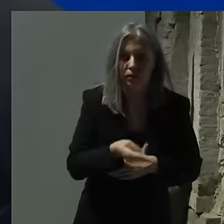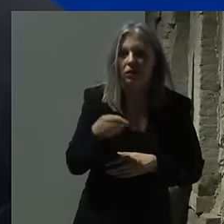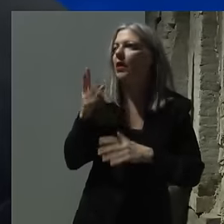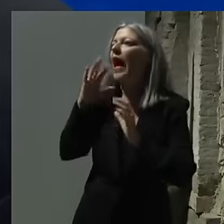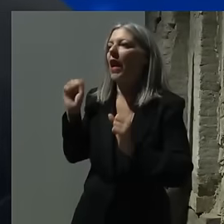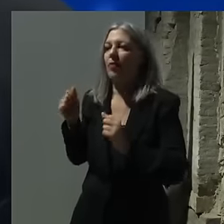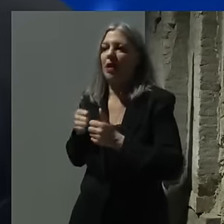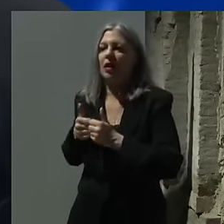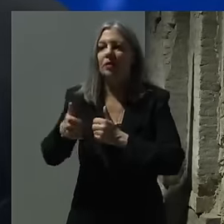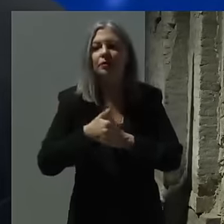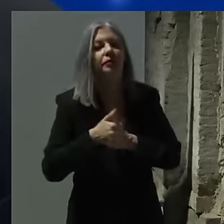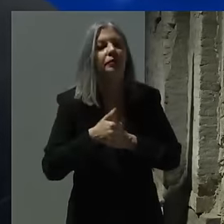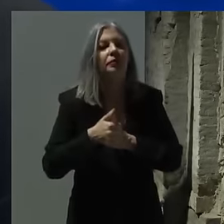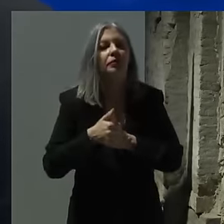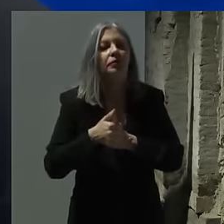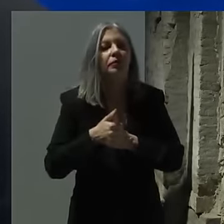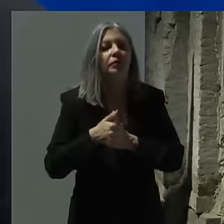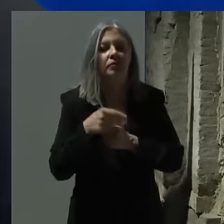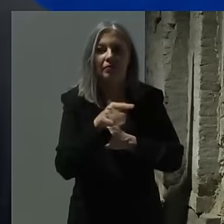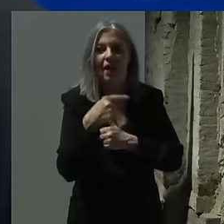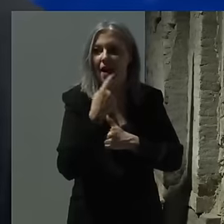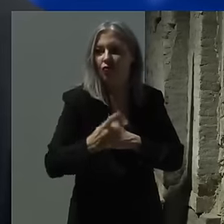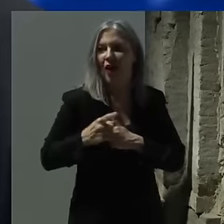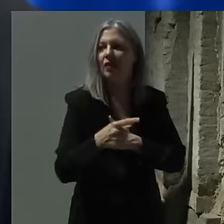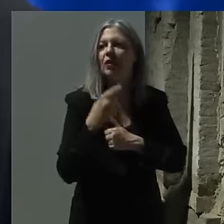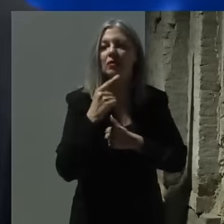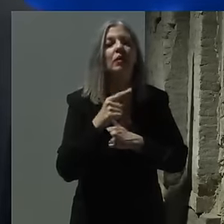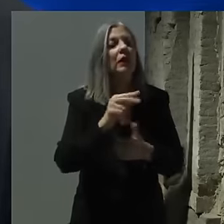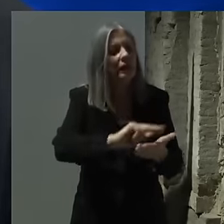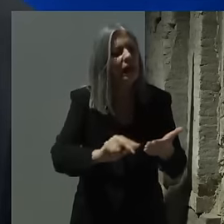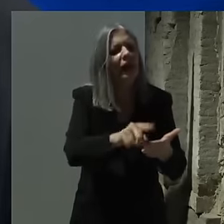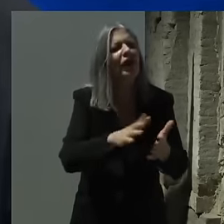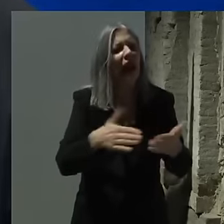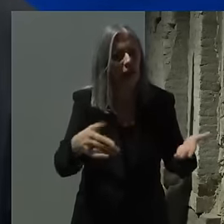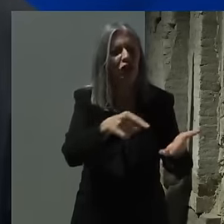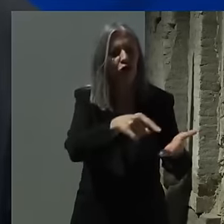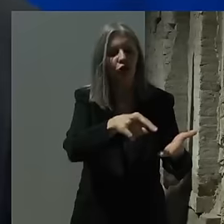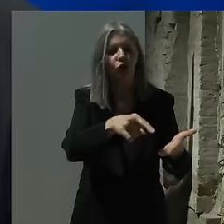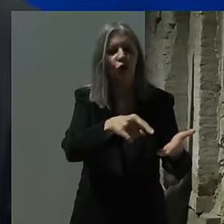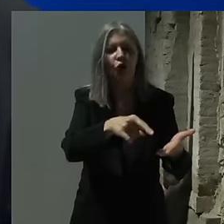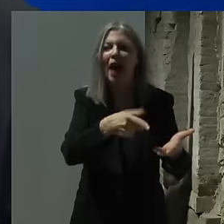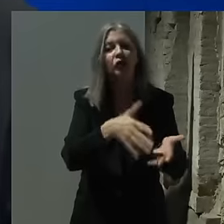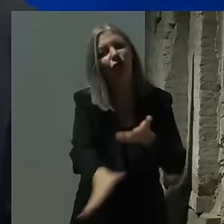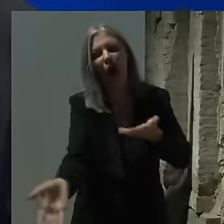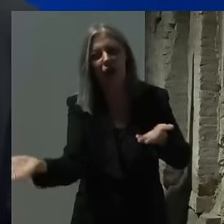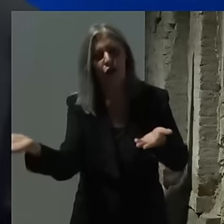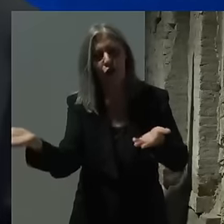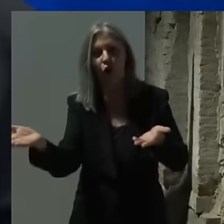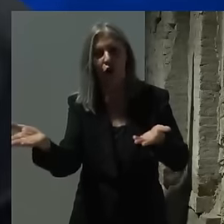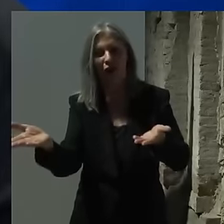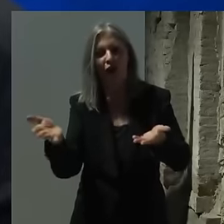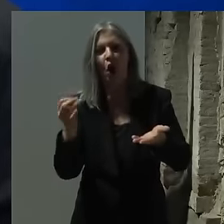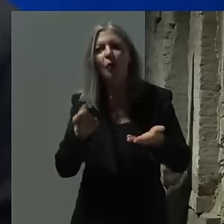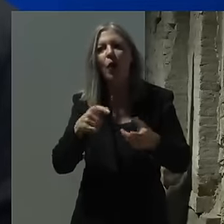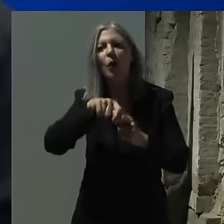me si rivolge a questa gente e gli dice: guarda, scrivi nel registro che è scivolato su una